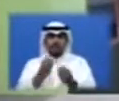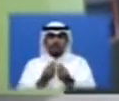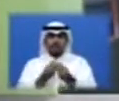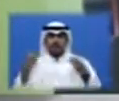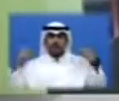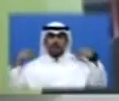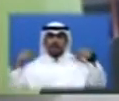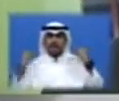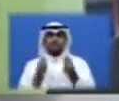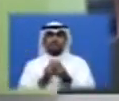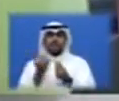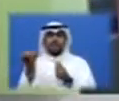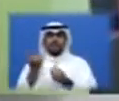الرياضة